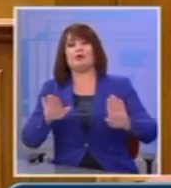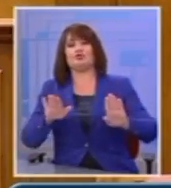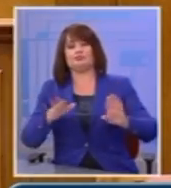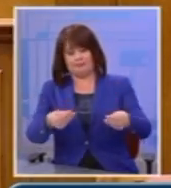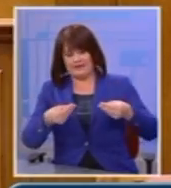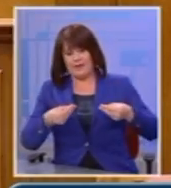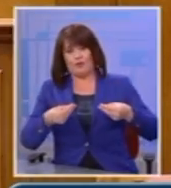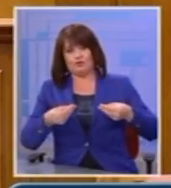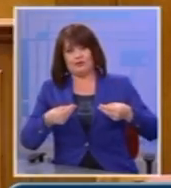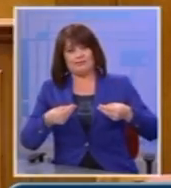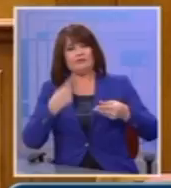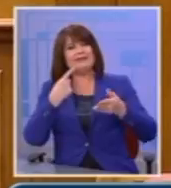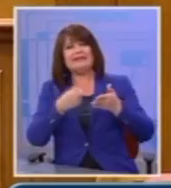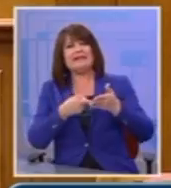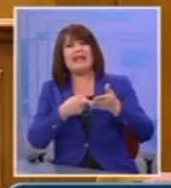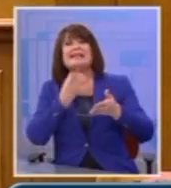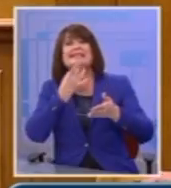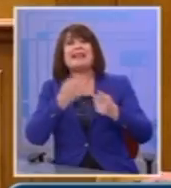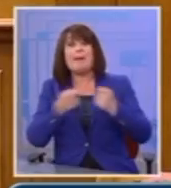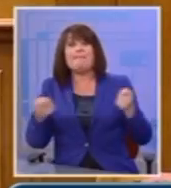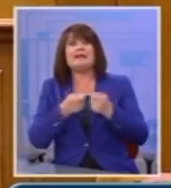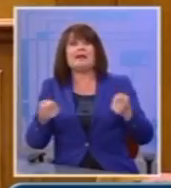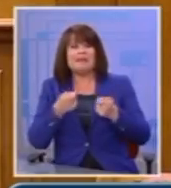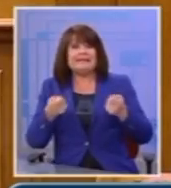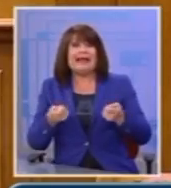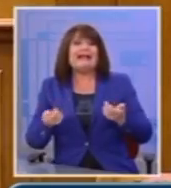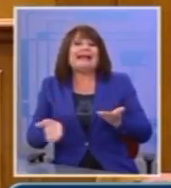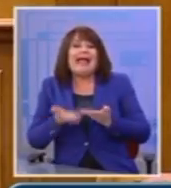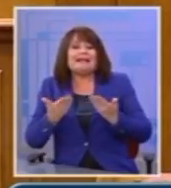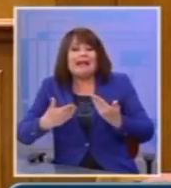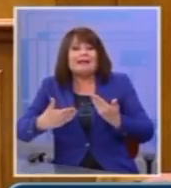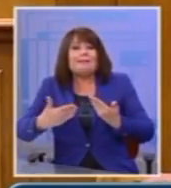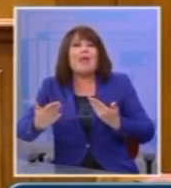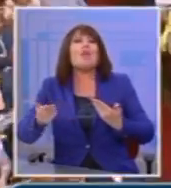Αυτό το τελεσίγραφο προέβλεπε μόνο σκληρά μέτρα χωρίς καμία ανάσα και προοπτική.